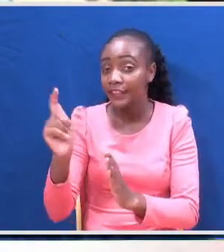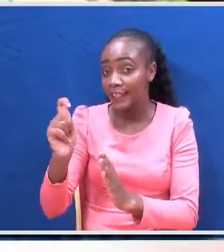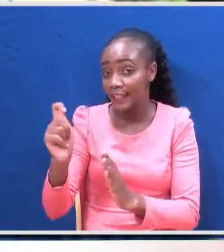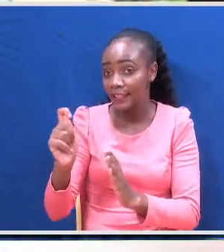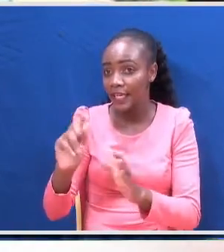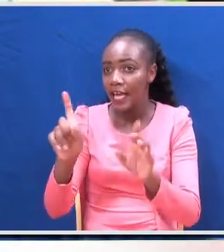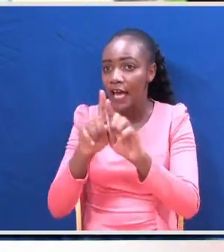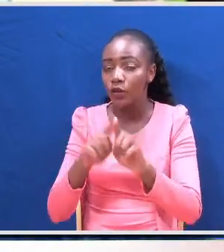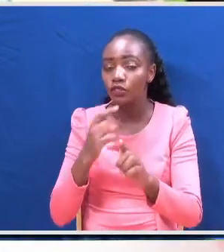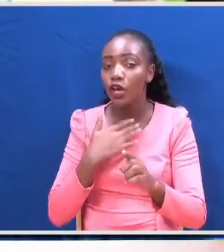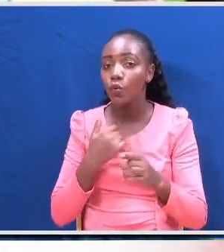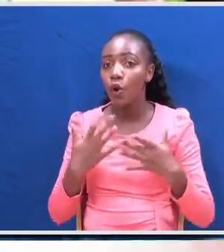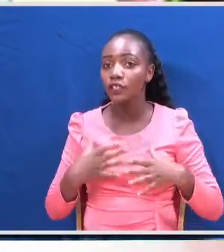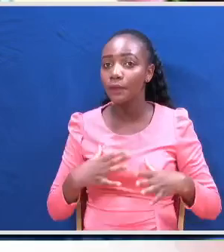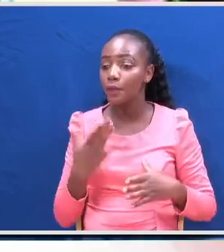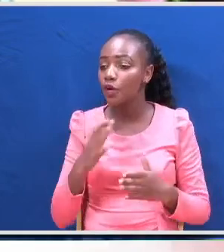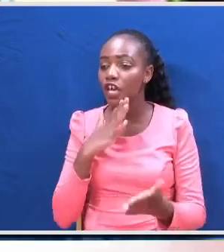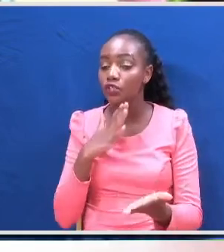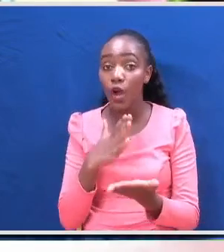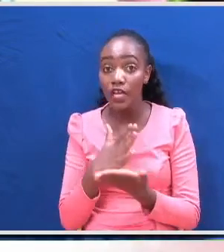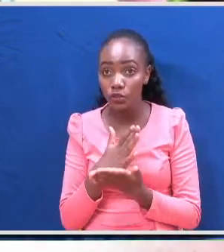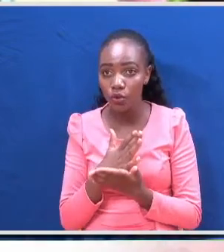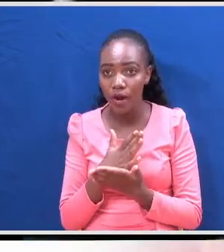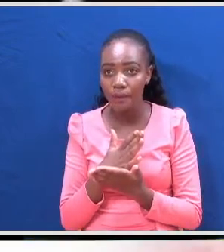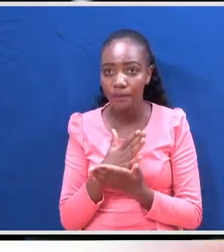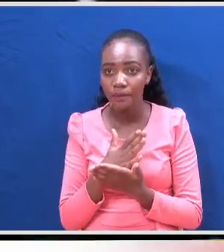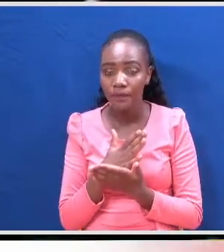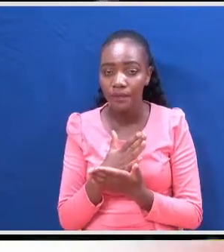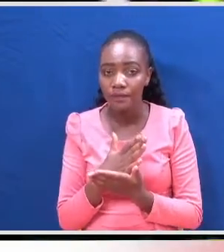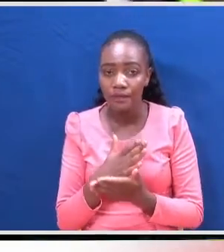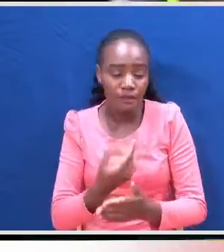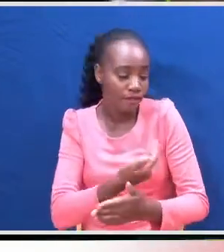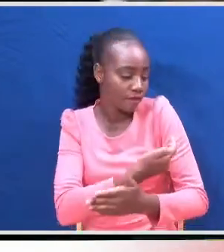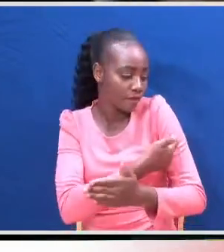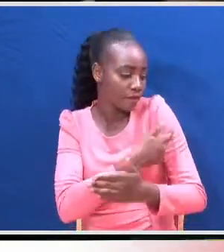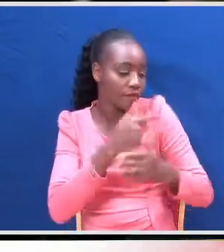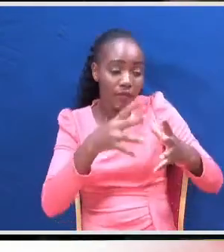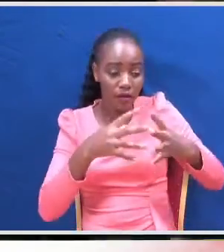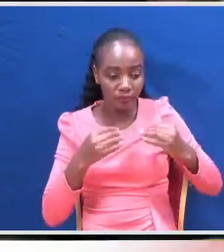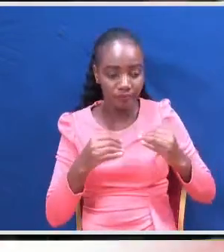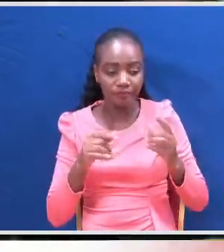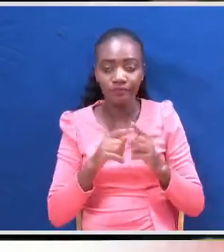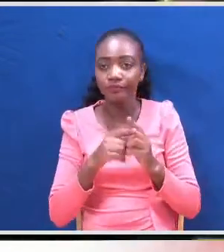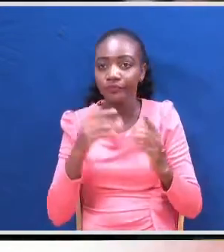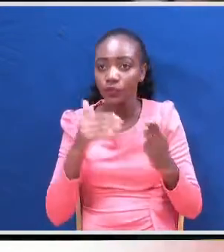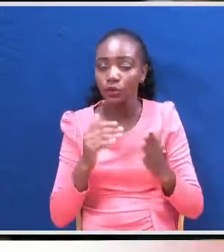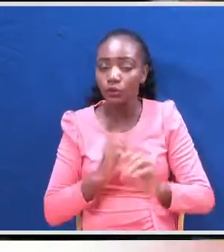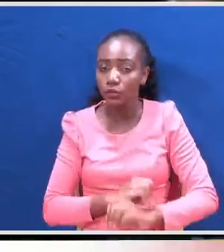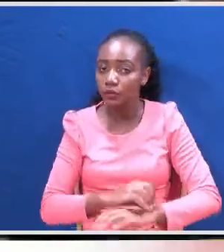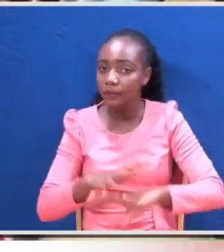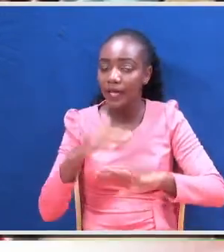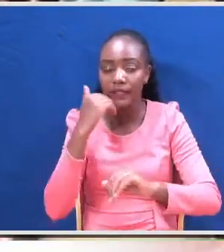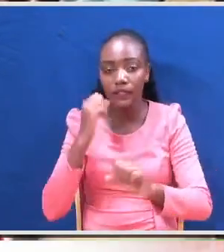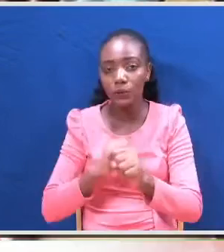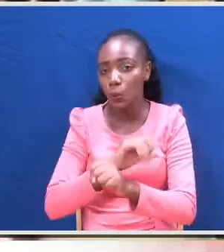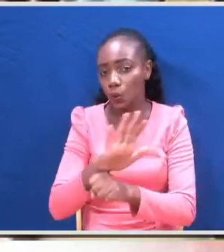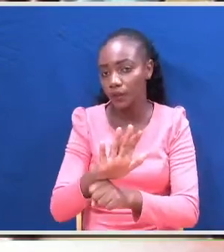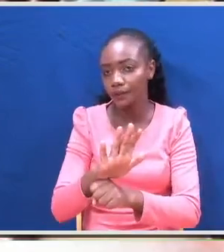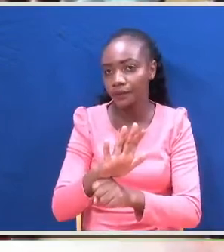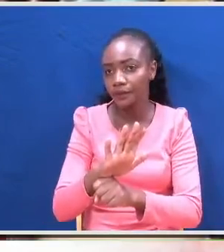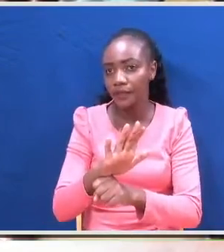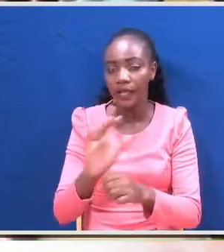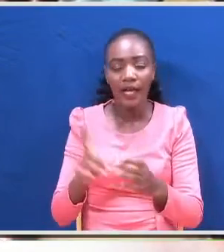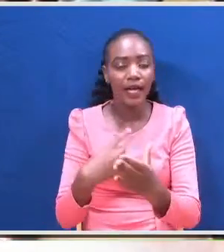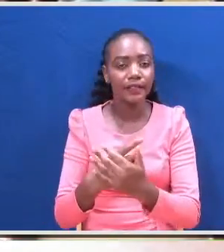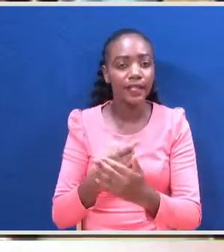amewataka wakazi wa eneo hili kuhakikisha wamechukua chanjo ya corona ili kuzuia maambukizi ya virusi hivyo. What I only see is